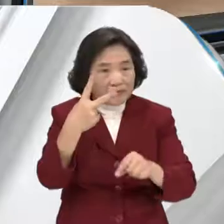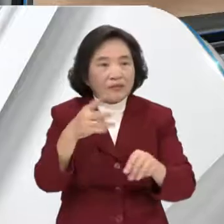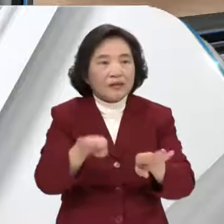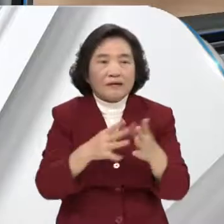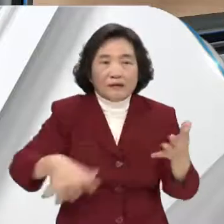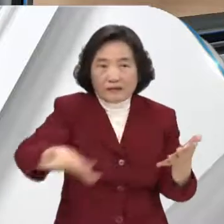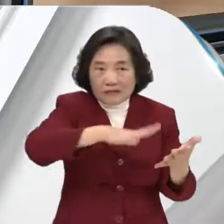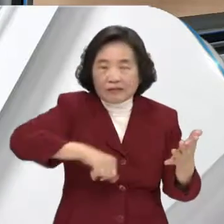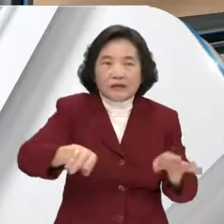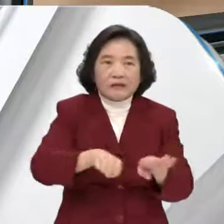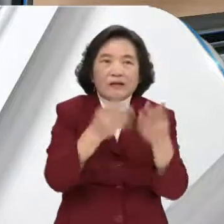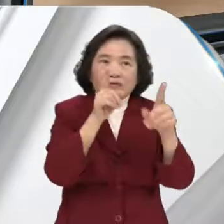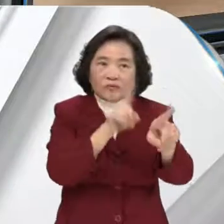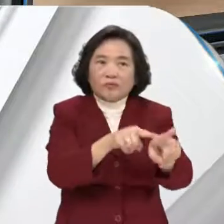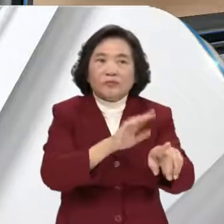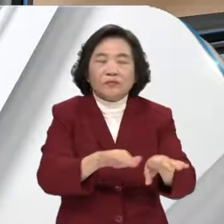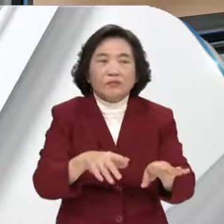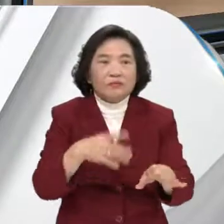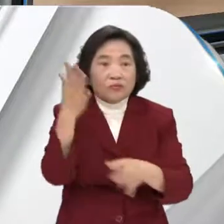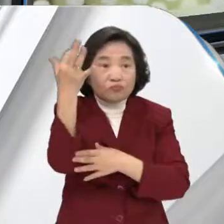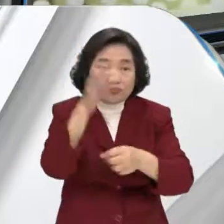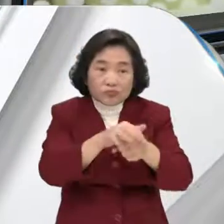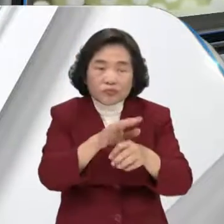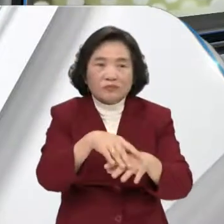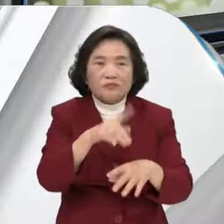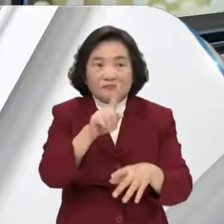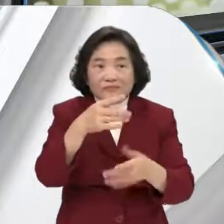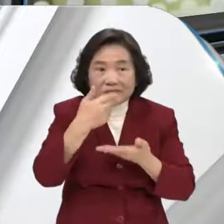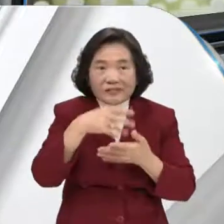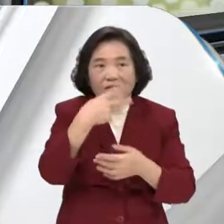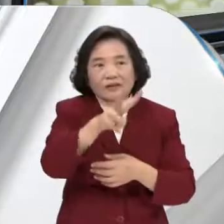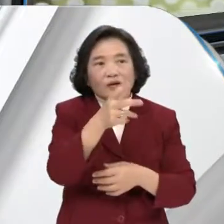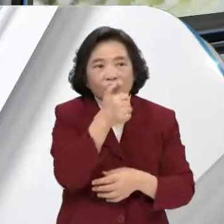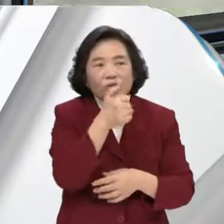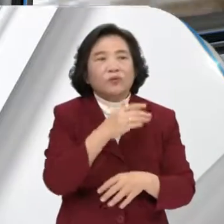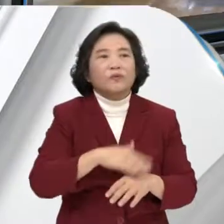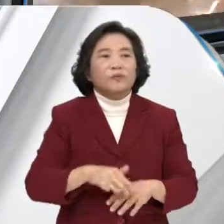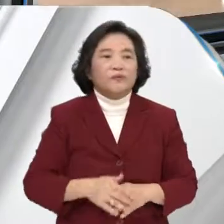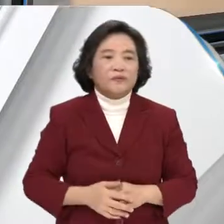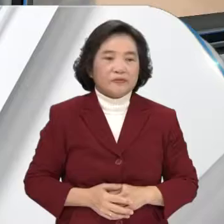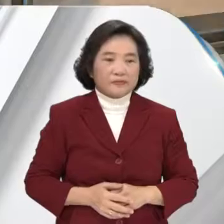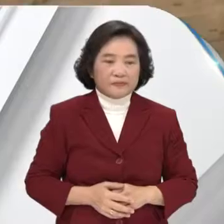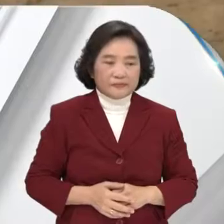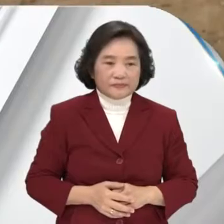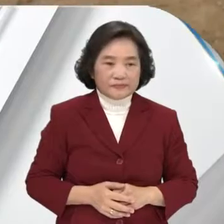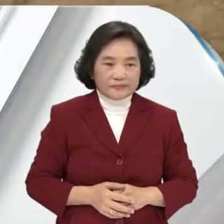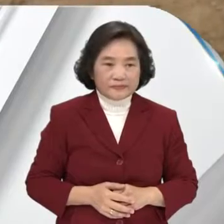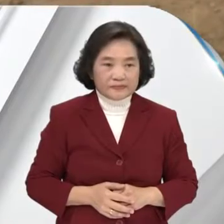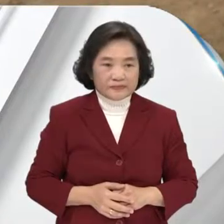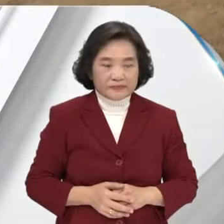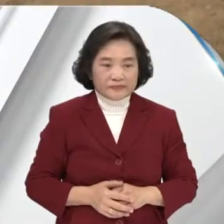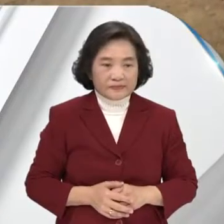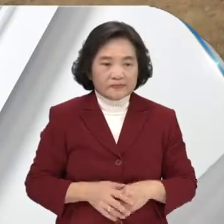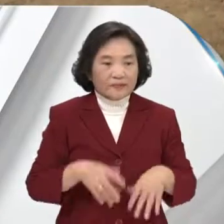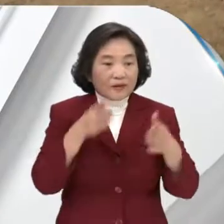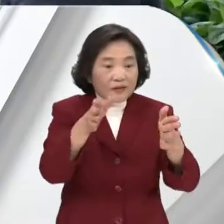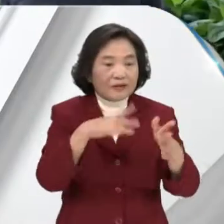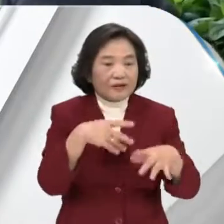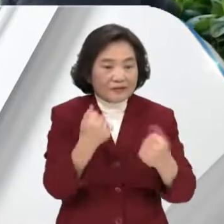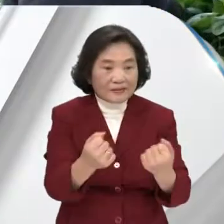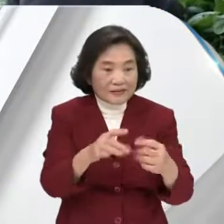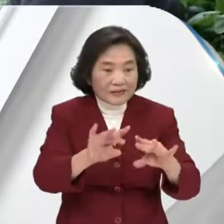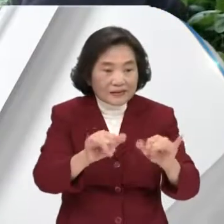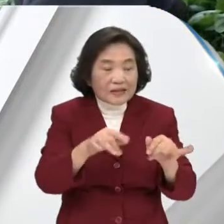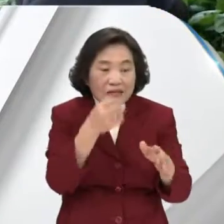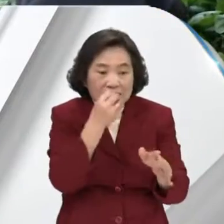页营业为全面实施，我补助大概应达成3.5亿元。 为了推广菜地食材，